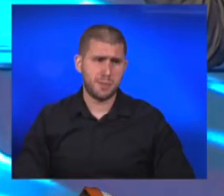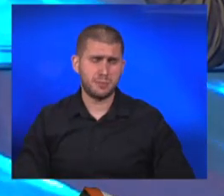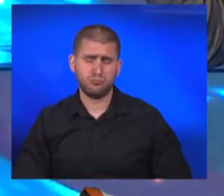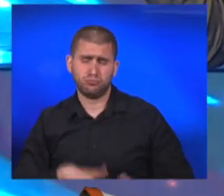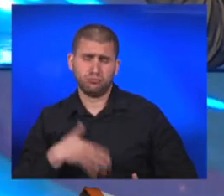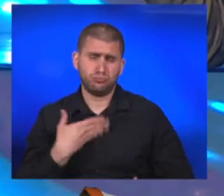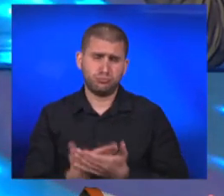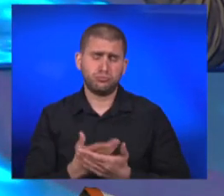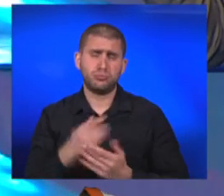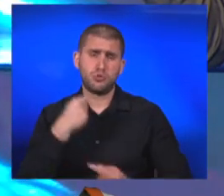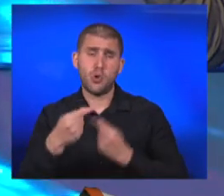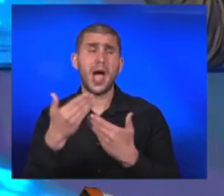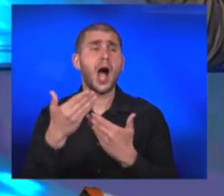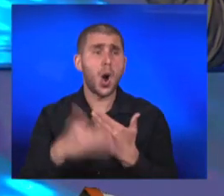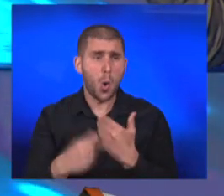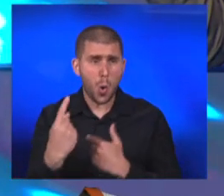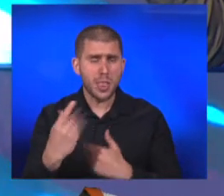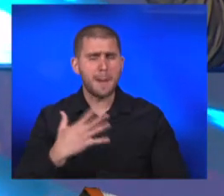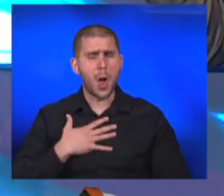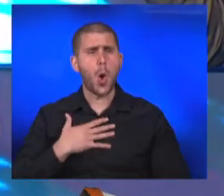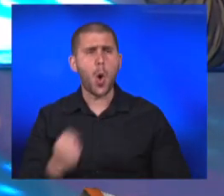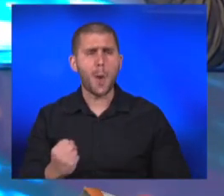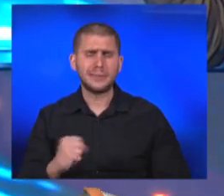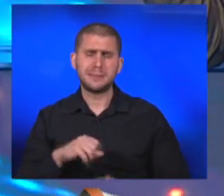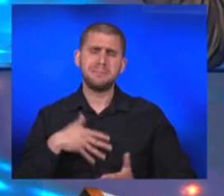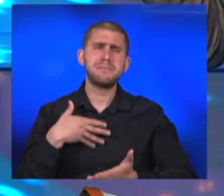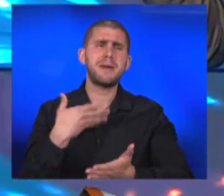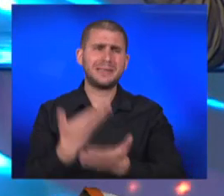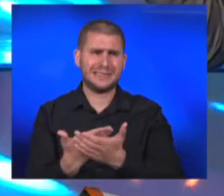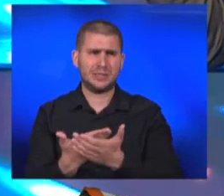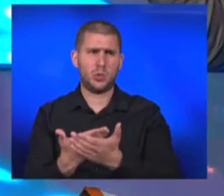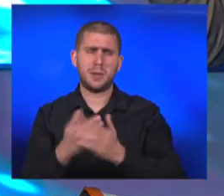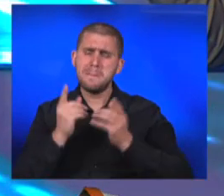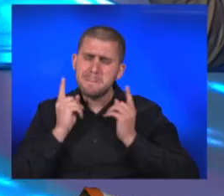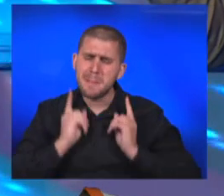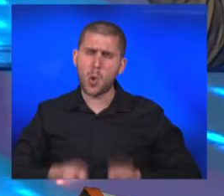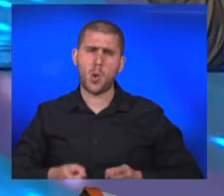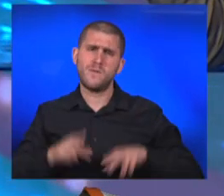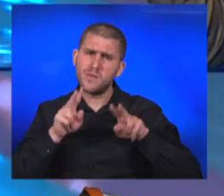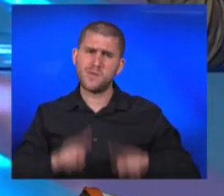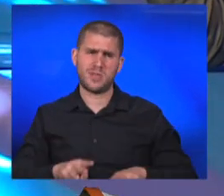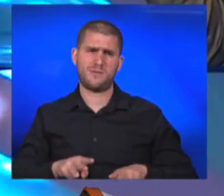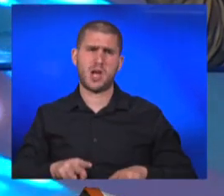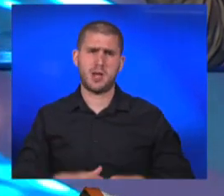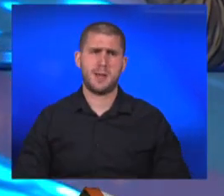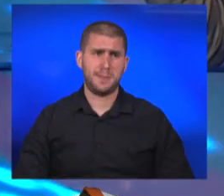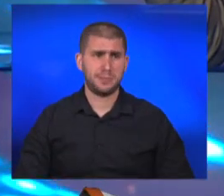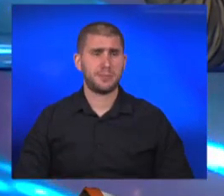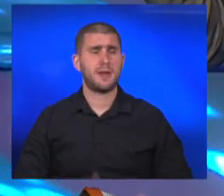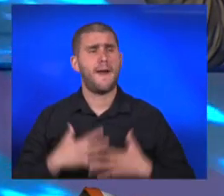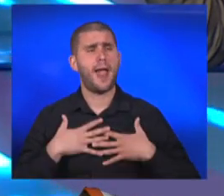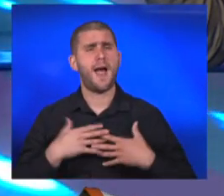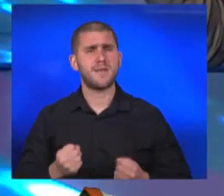והתגייסו בשנה האחרונה באומץ, במסירות ובמחויבות אין קץ,